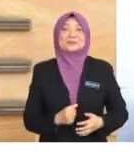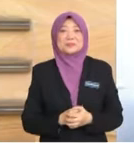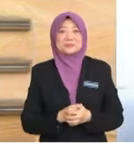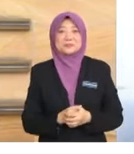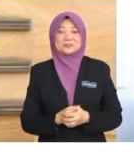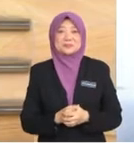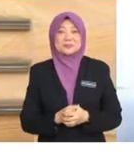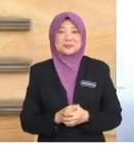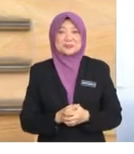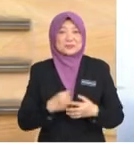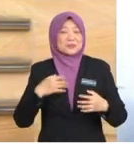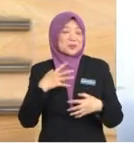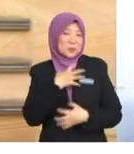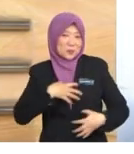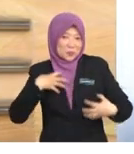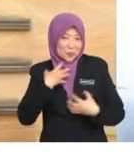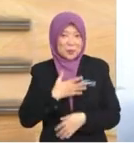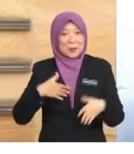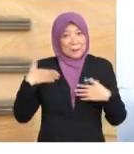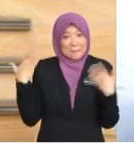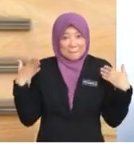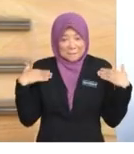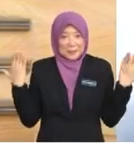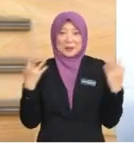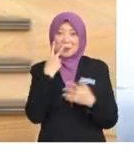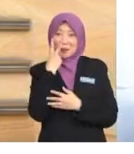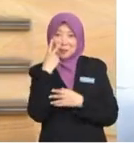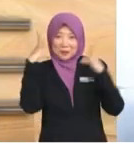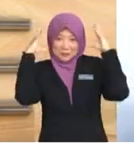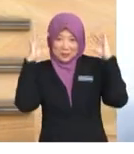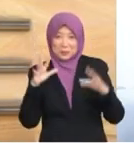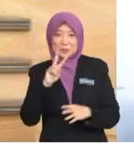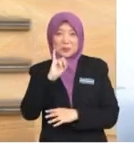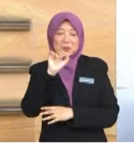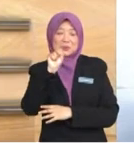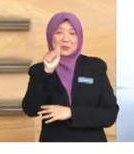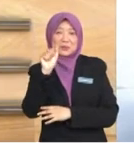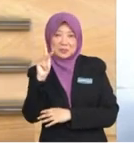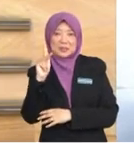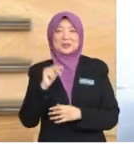Hai. Hai. Wah, ceria dia ya. Hai, nampak Adam. Cikgu Nisa. Okey, baik.